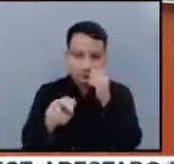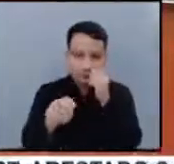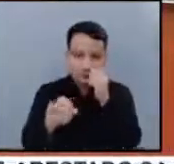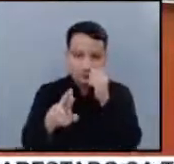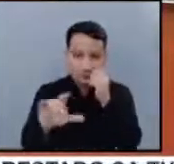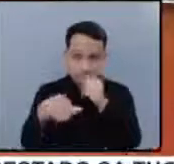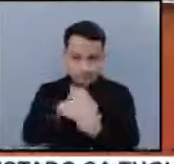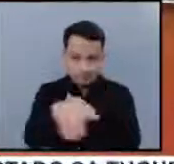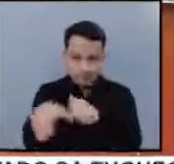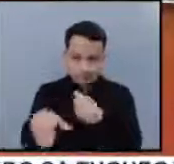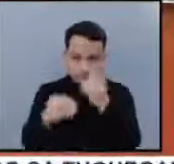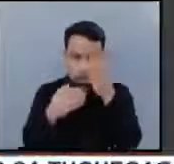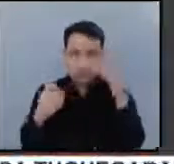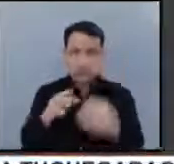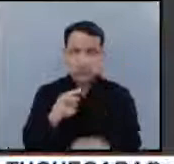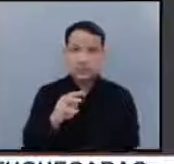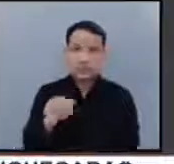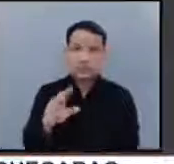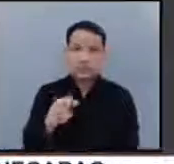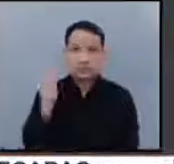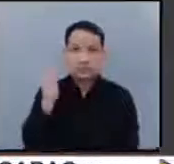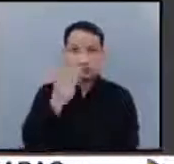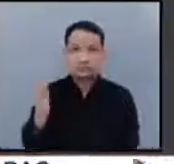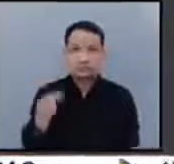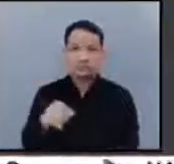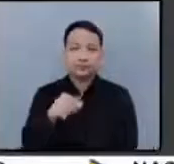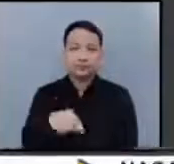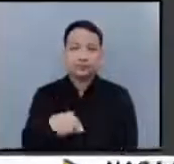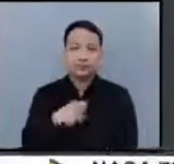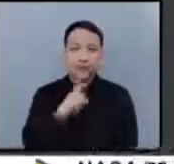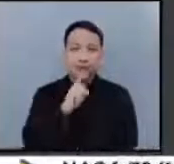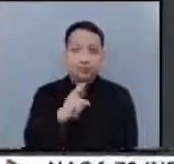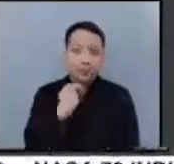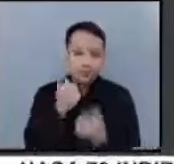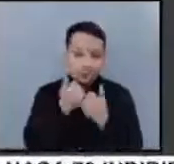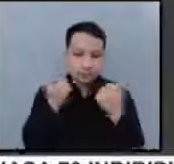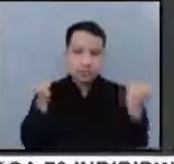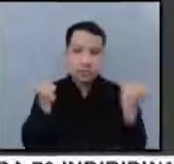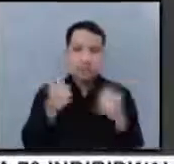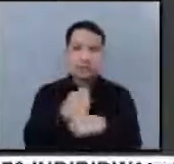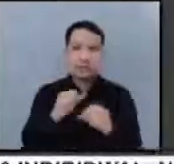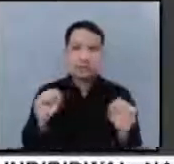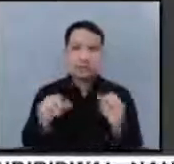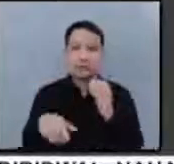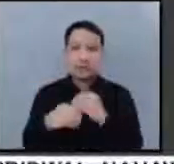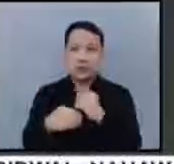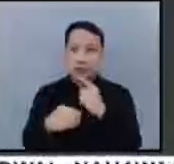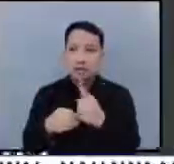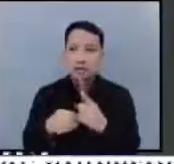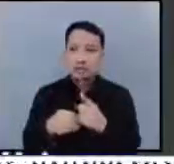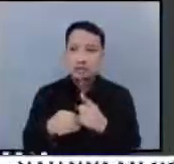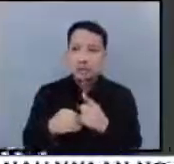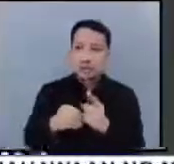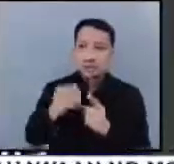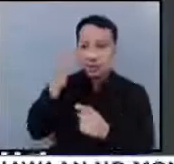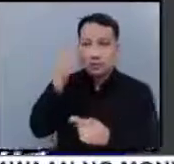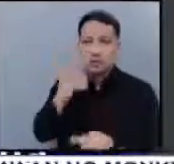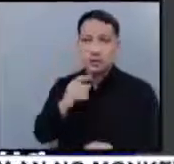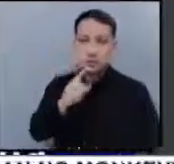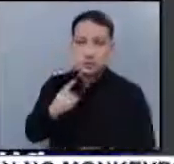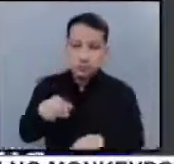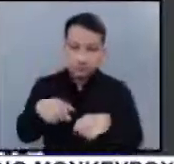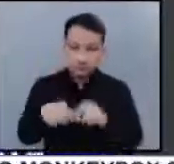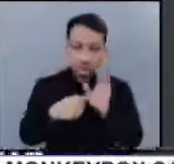Bagyong Maymay. Ito'y upang masiguro ang kaligtasan ng mga mag-aaral sa epektong dulot ng bagyo. Isang irrigation canal